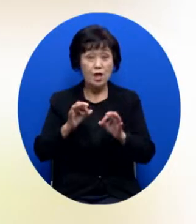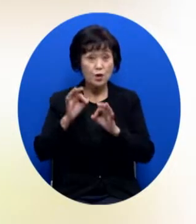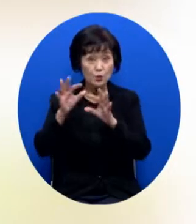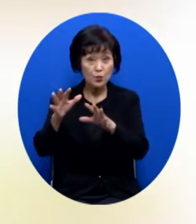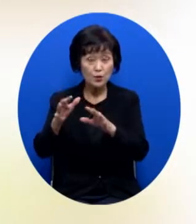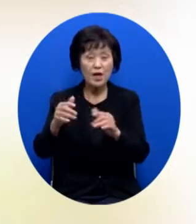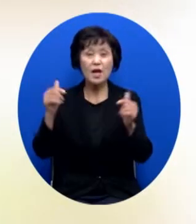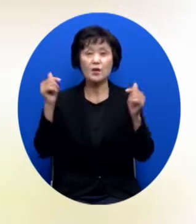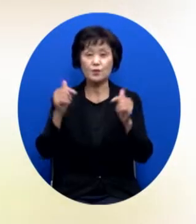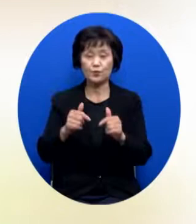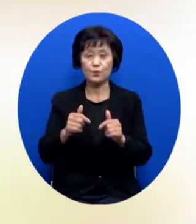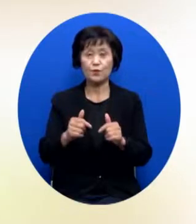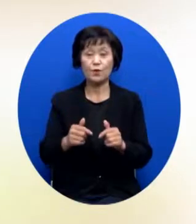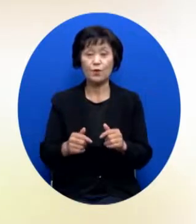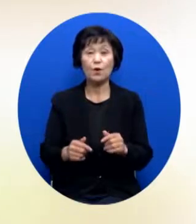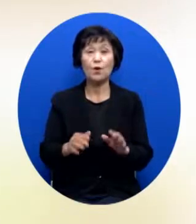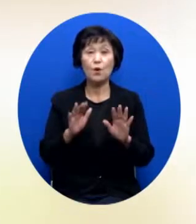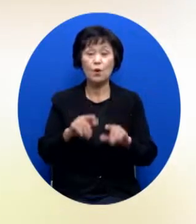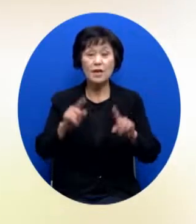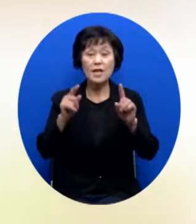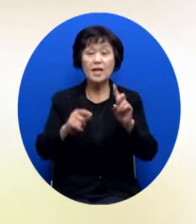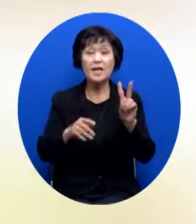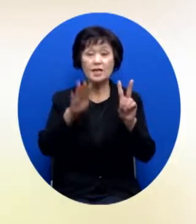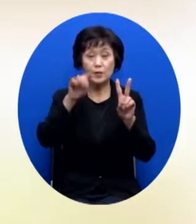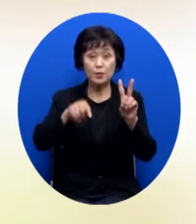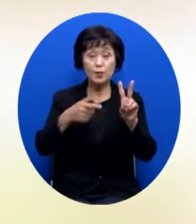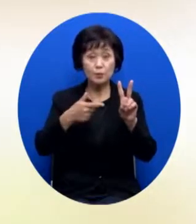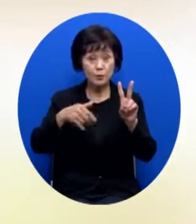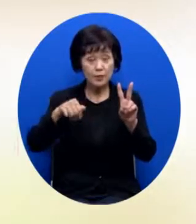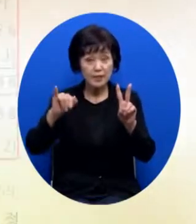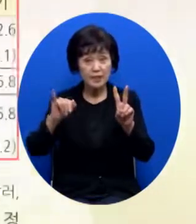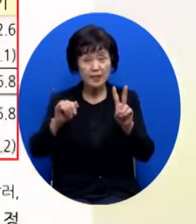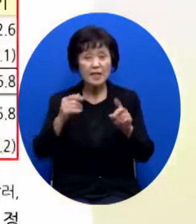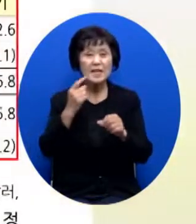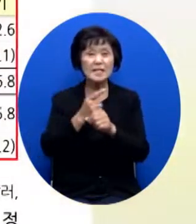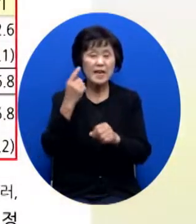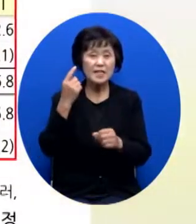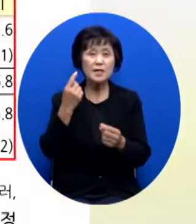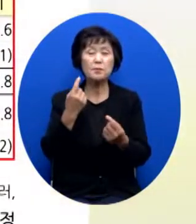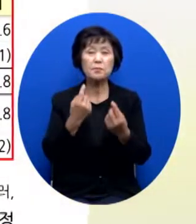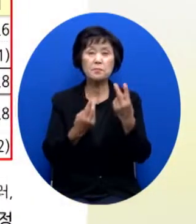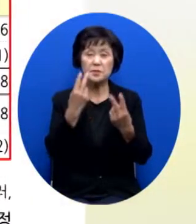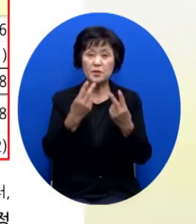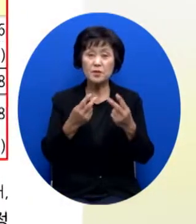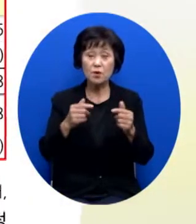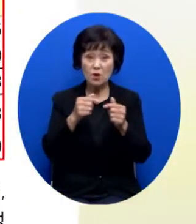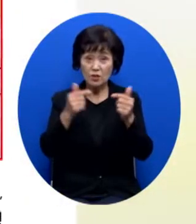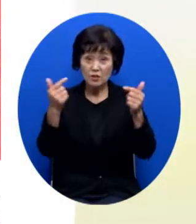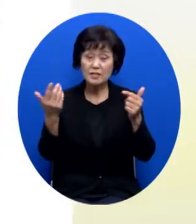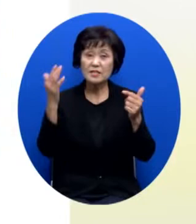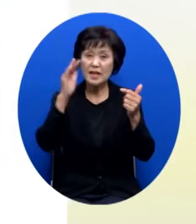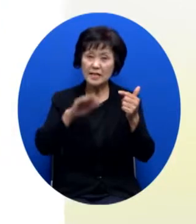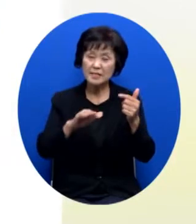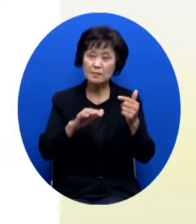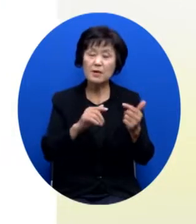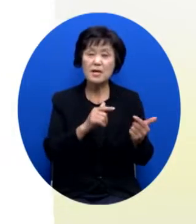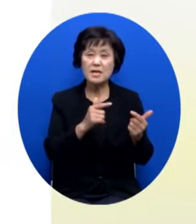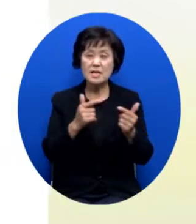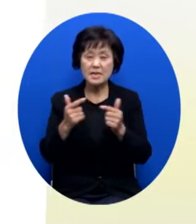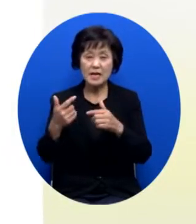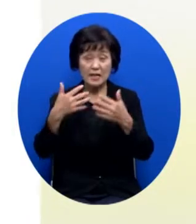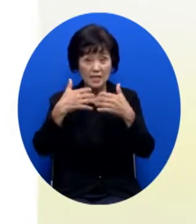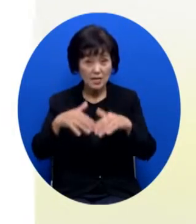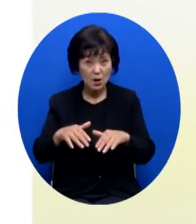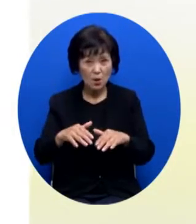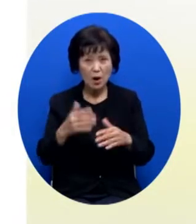기획재정부에 따르면 올해 2분기 해외 직접 투자액은 지난해보다 늘어났지만 금리 인상 등 대내외 투자 여건